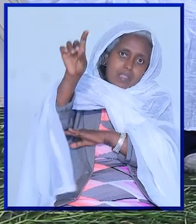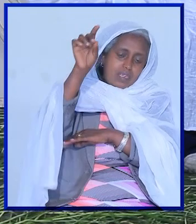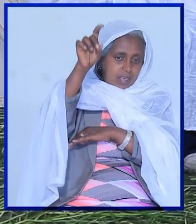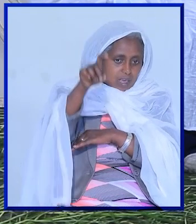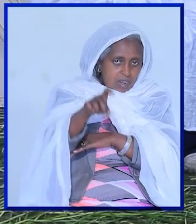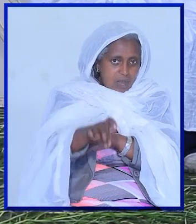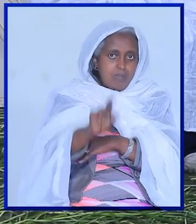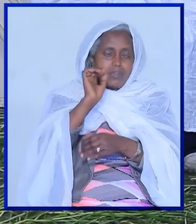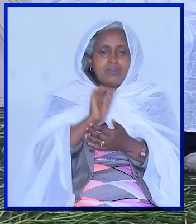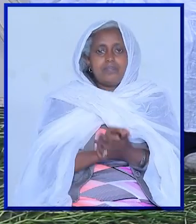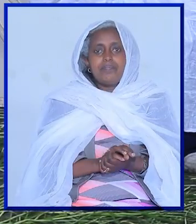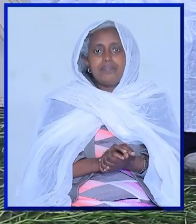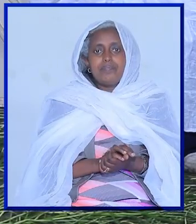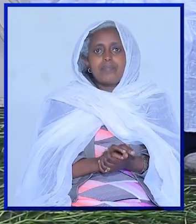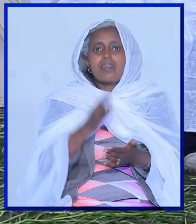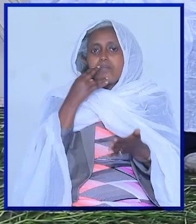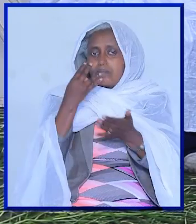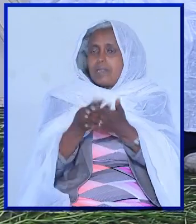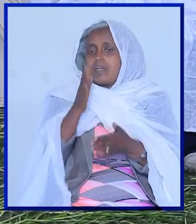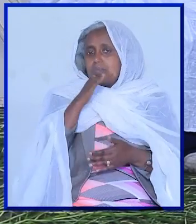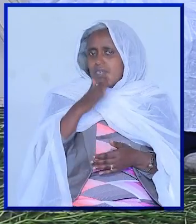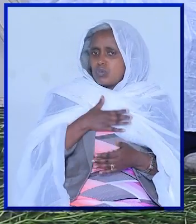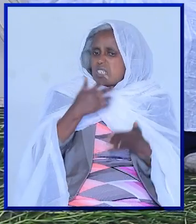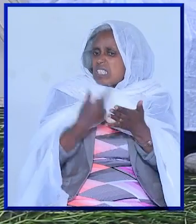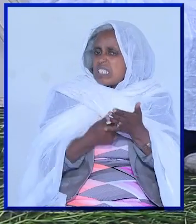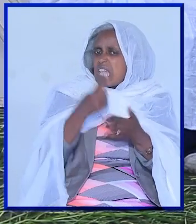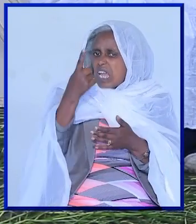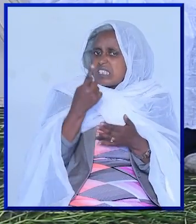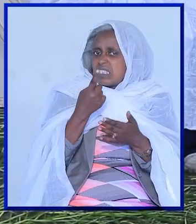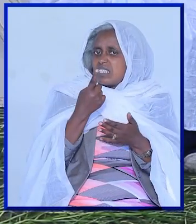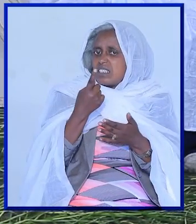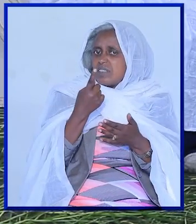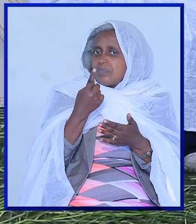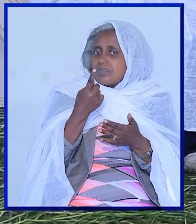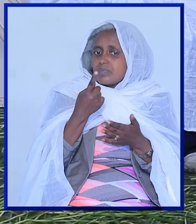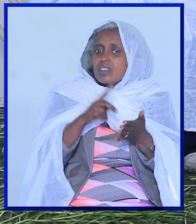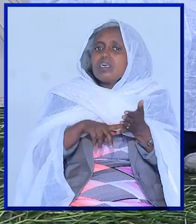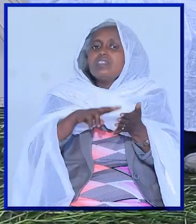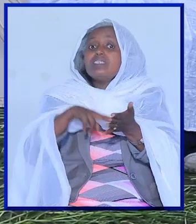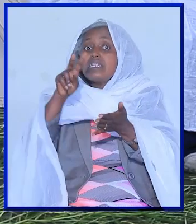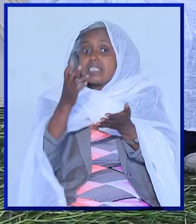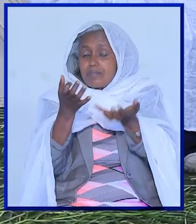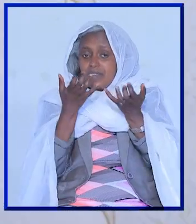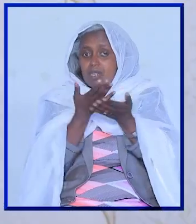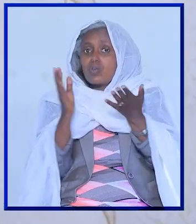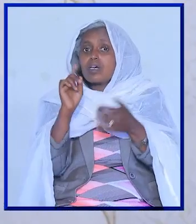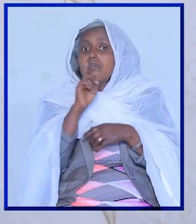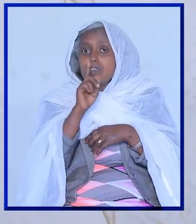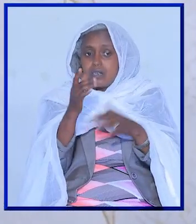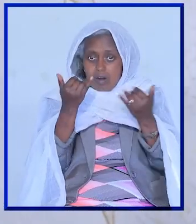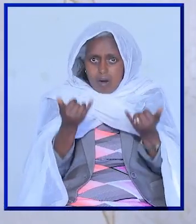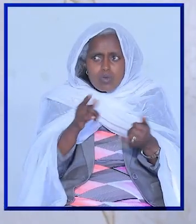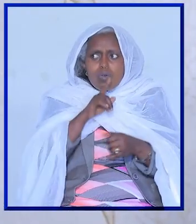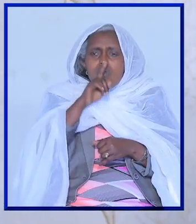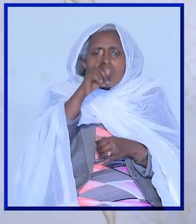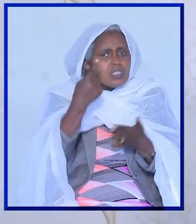ትጠይቅላል። መልካም እናቶቼ፣ እንደው እዚህ ጋር አንድ እንዲነሳ የምፈልገው ነገር ምንድን ነው? አሁን